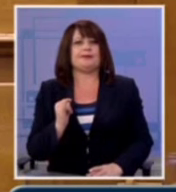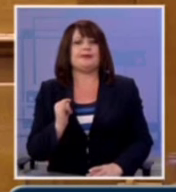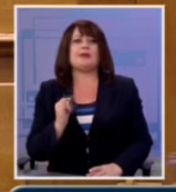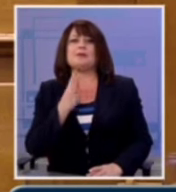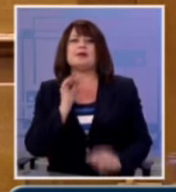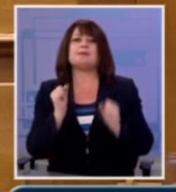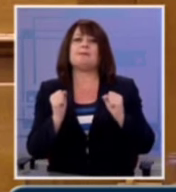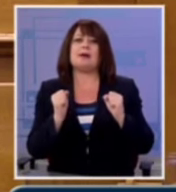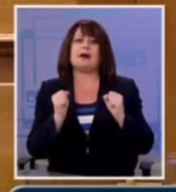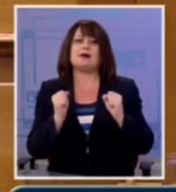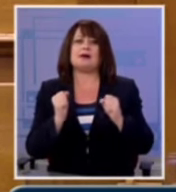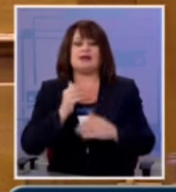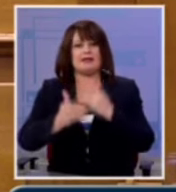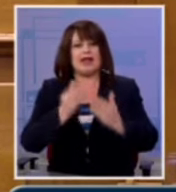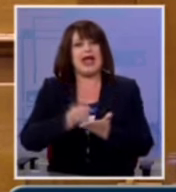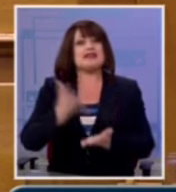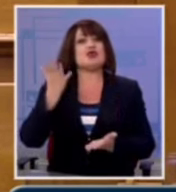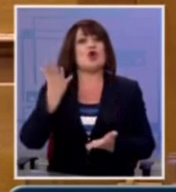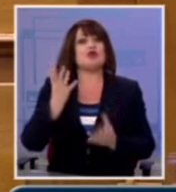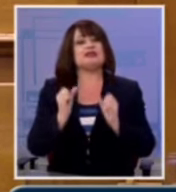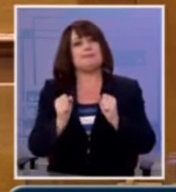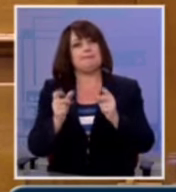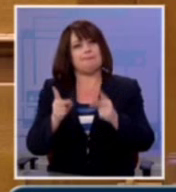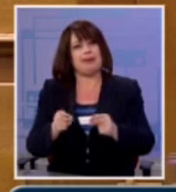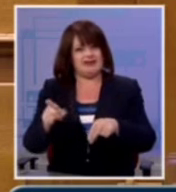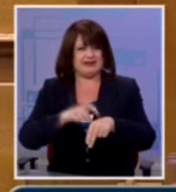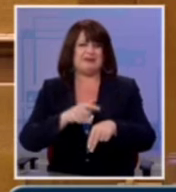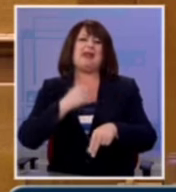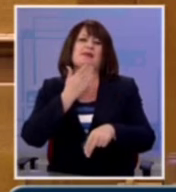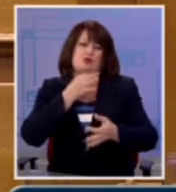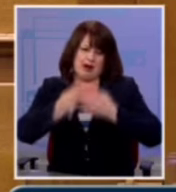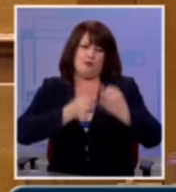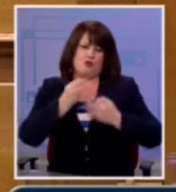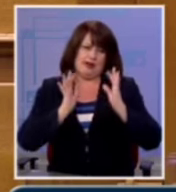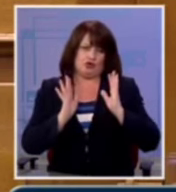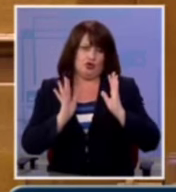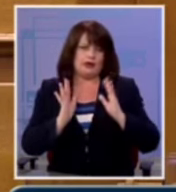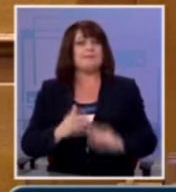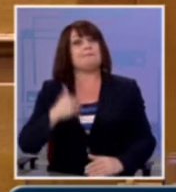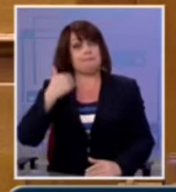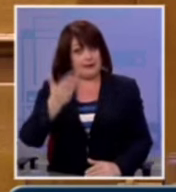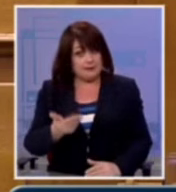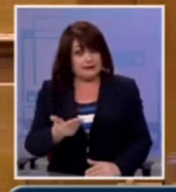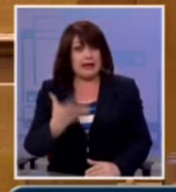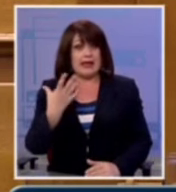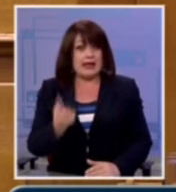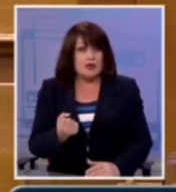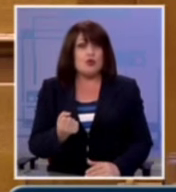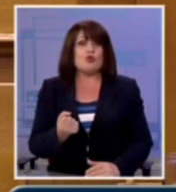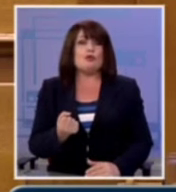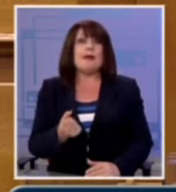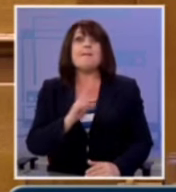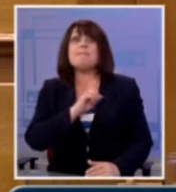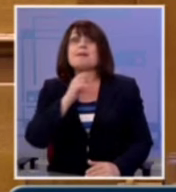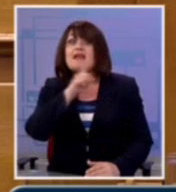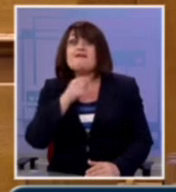παγώσει η ίδια η διαδικασία αξιολόγησης για διάφορους λόγους που δεν είναι της στιγμής να αναλύσουμε, και μπροστά της είχε ένα μη